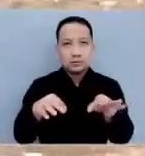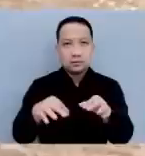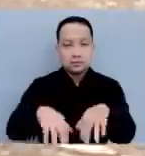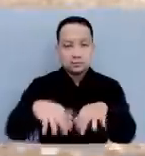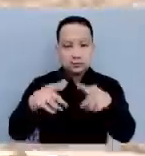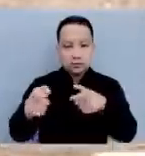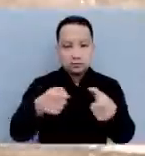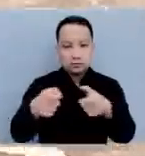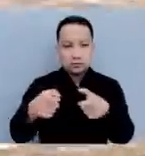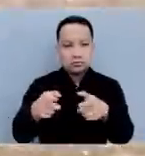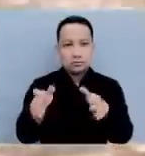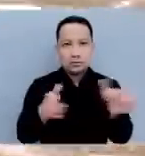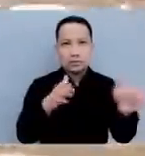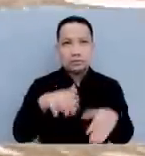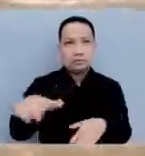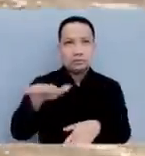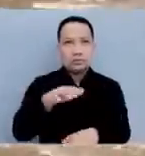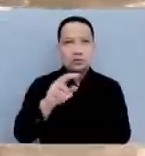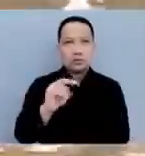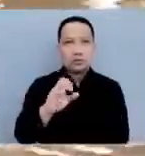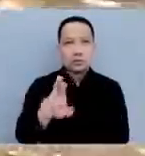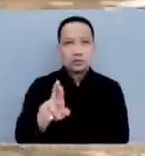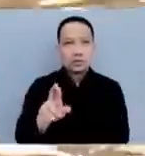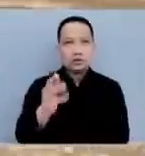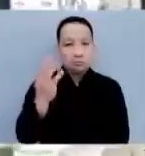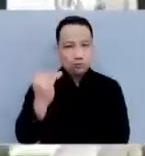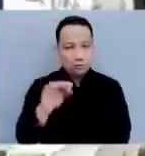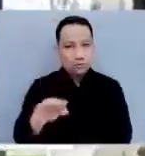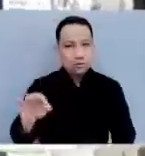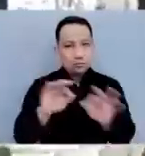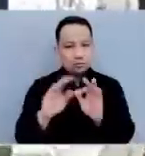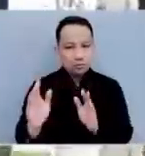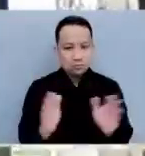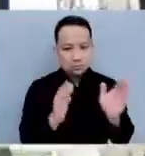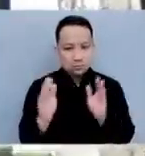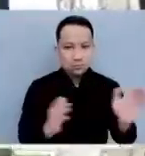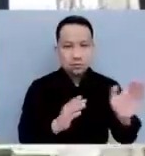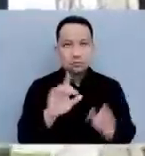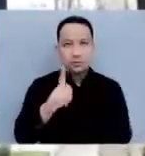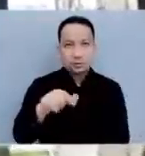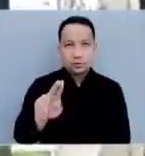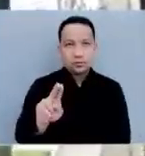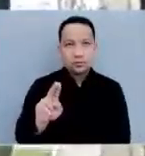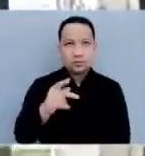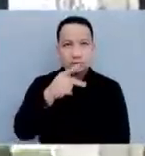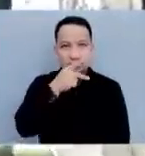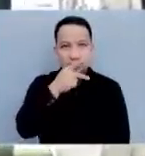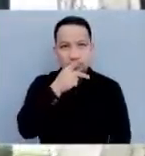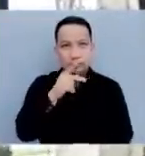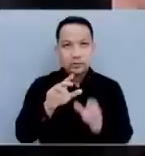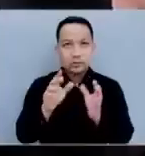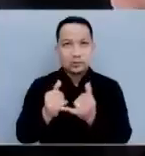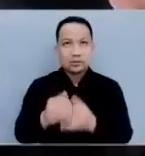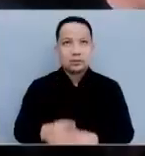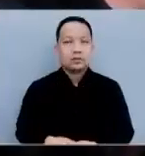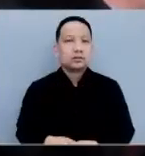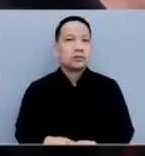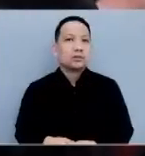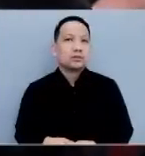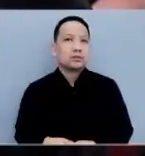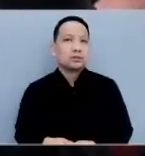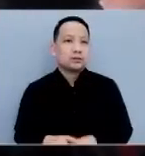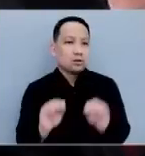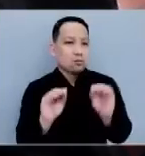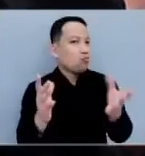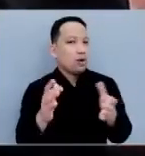Bulacan kundi pati sa NCR. Dapat daw pagplanuhan ito ng mabuti ng mga LGU at private sector. Without integrated flood control